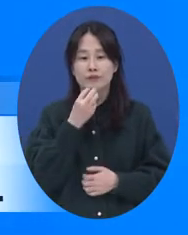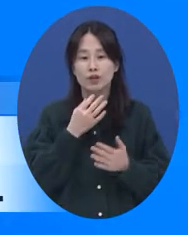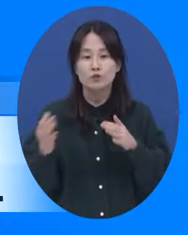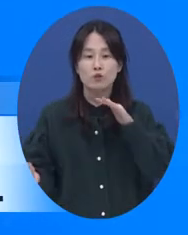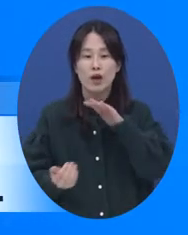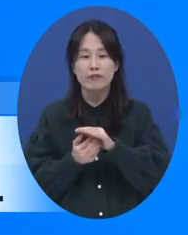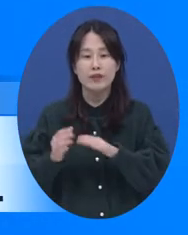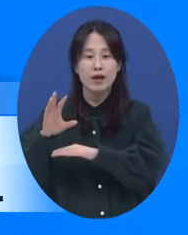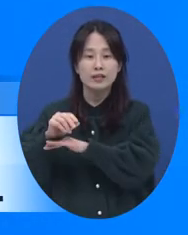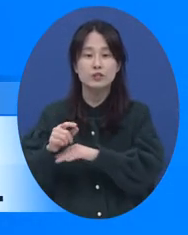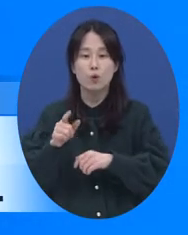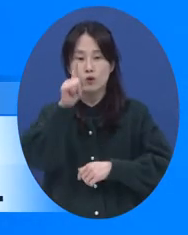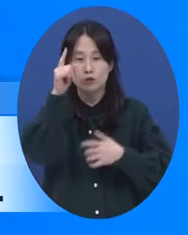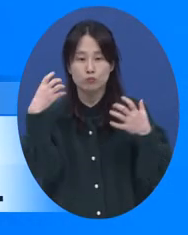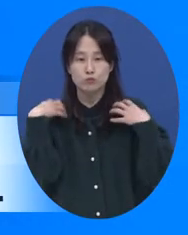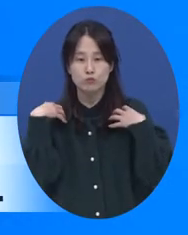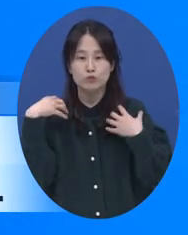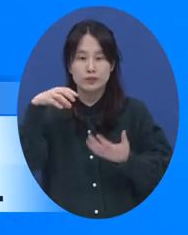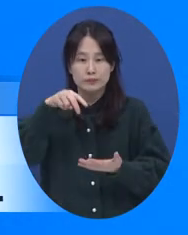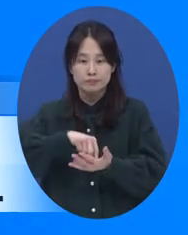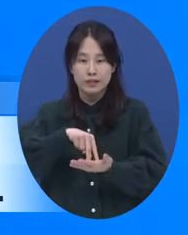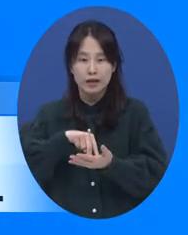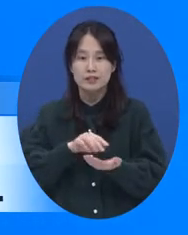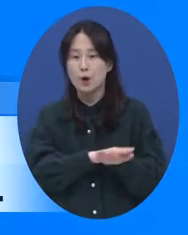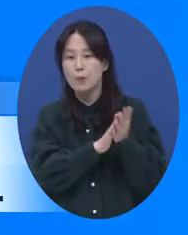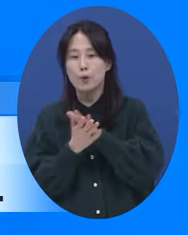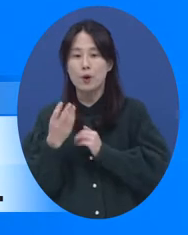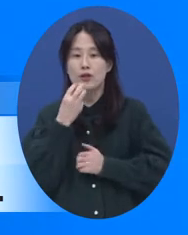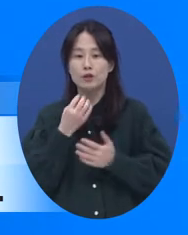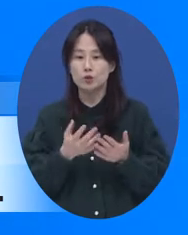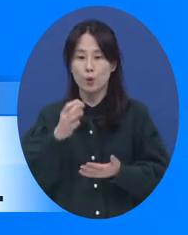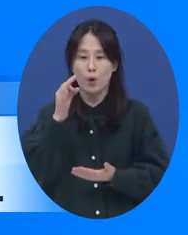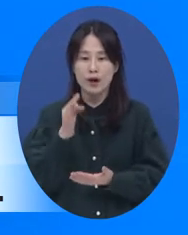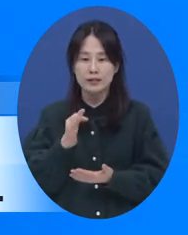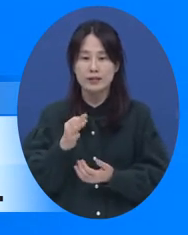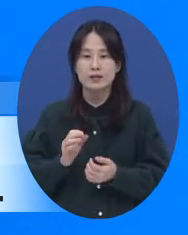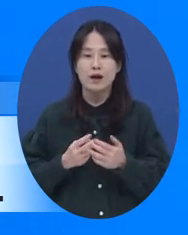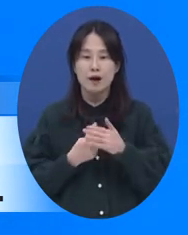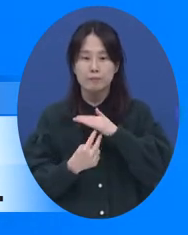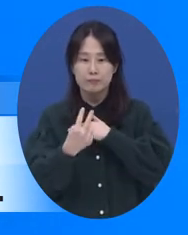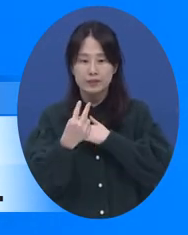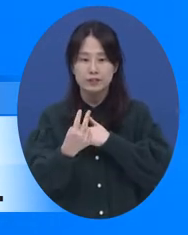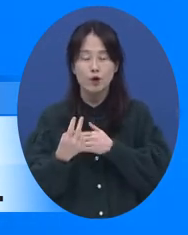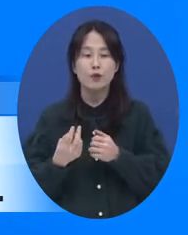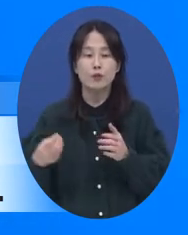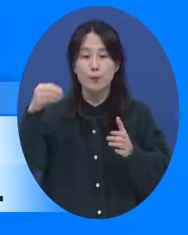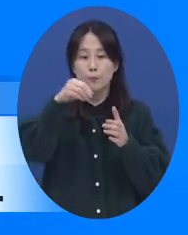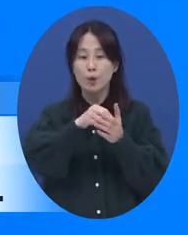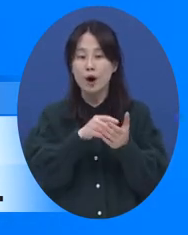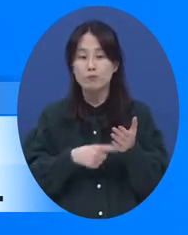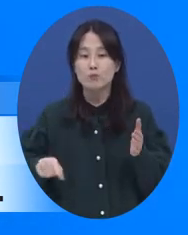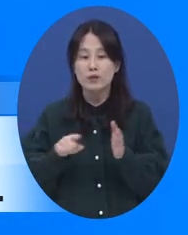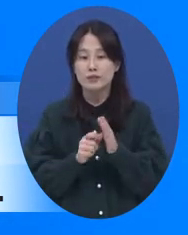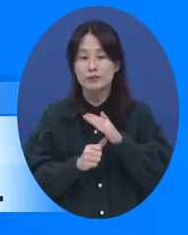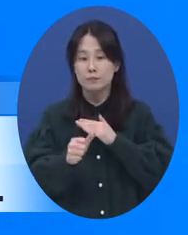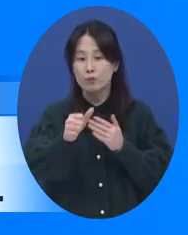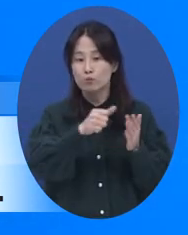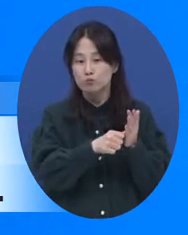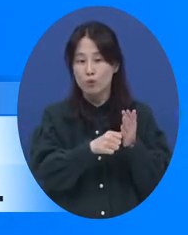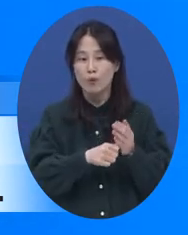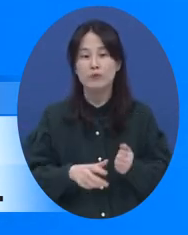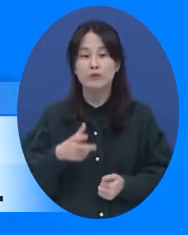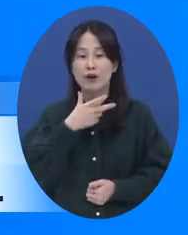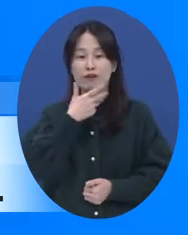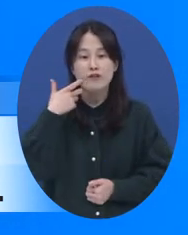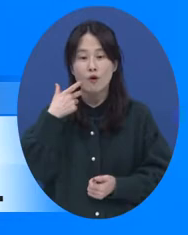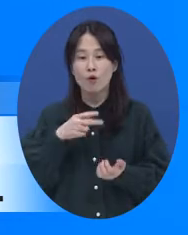최대 지방정부로서의 변화된 도의 위상과 미래 비전을 반영하기 위해 대표 상징물과 영문